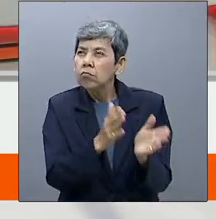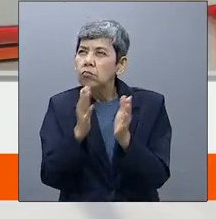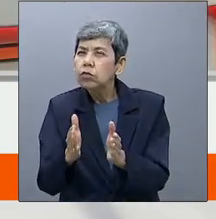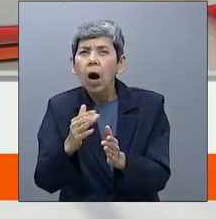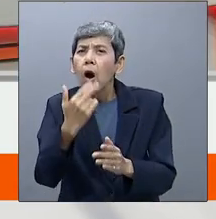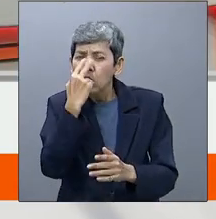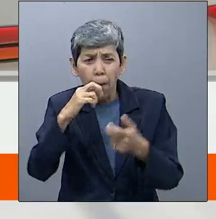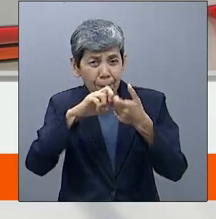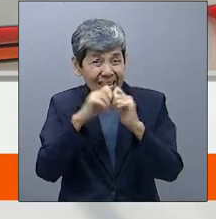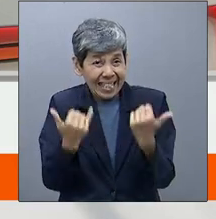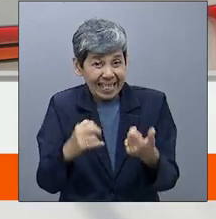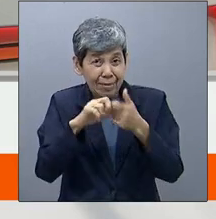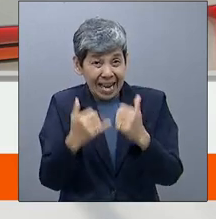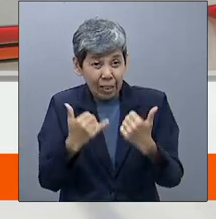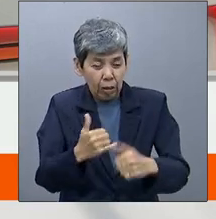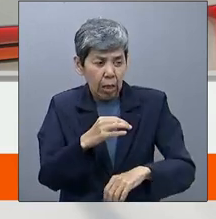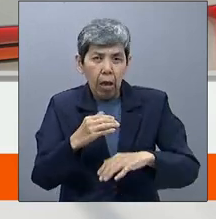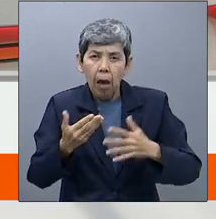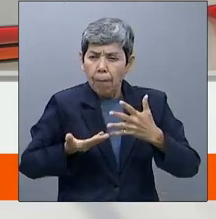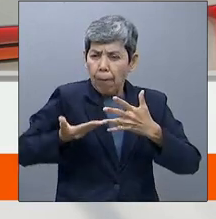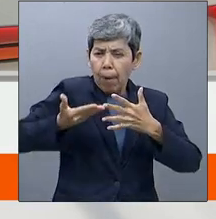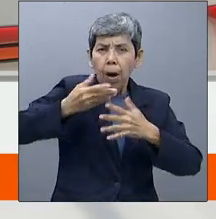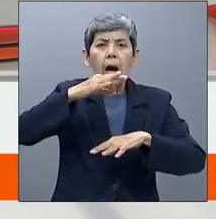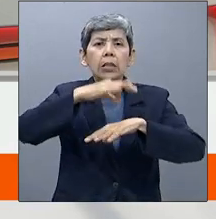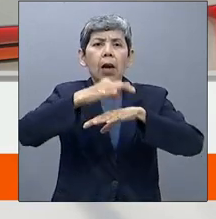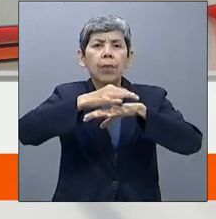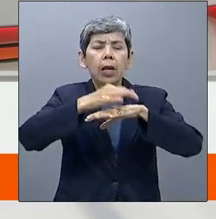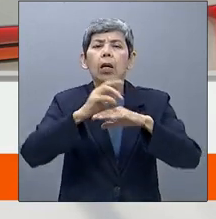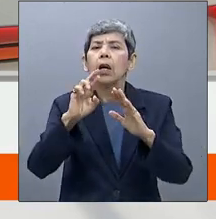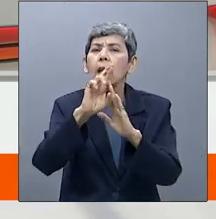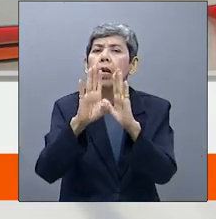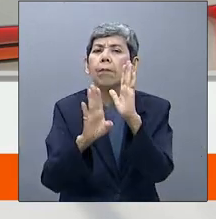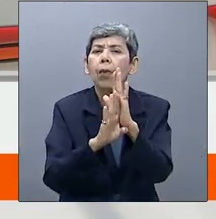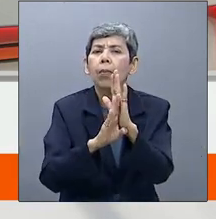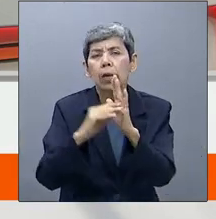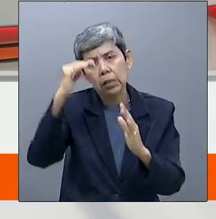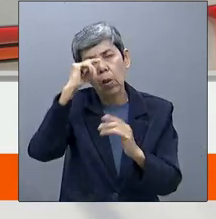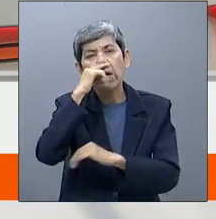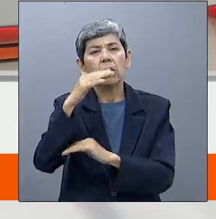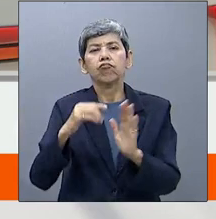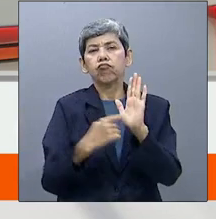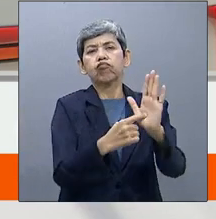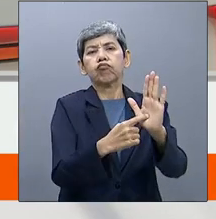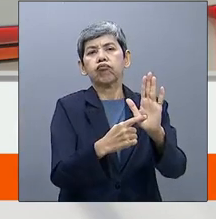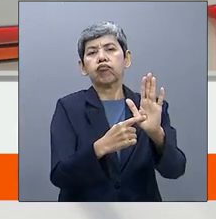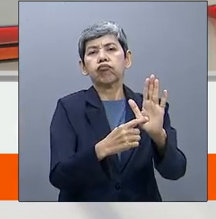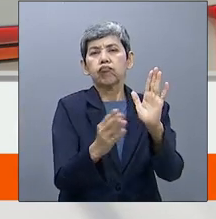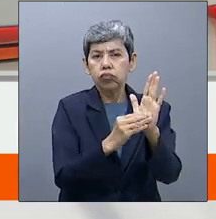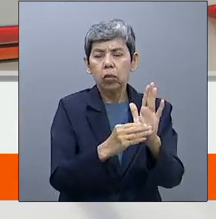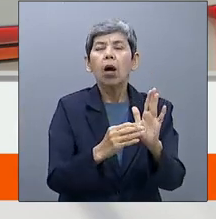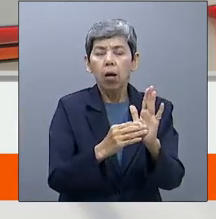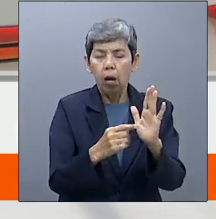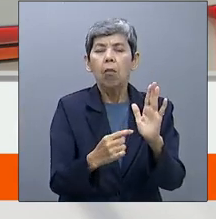ที่เป็นเรื่องเป็นราวนะมันเป็นระเบียบของสำนักงานตำรวจแห่งชาติเองซึ่งออกมาระยะหลัง ภรรยาผมไม่มี